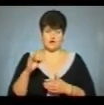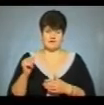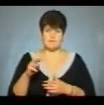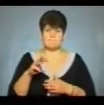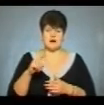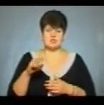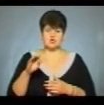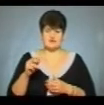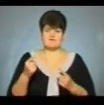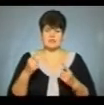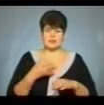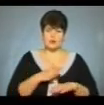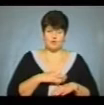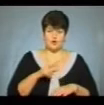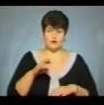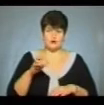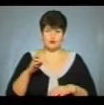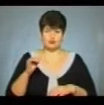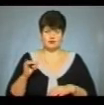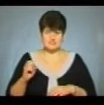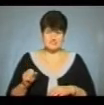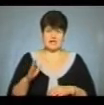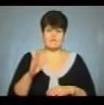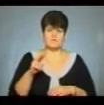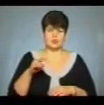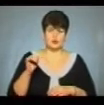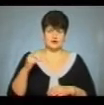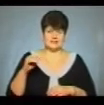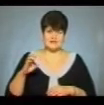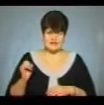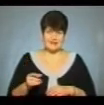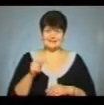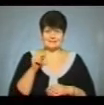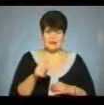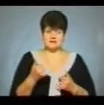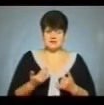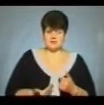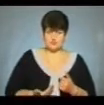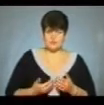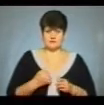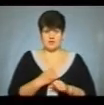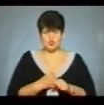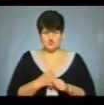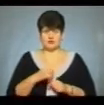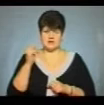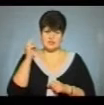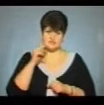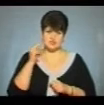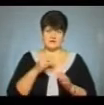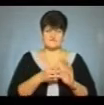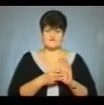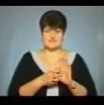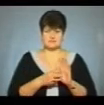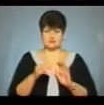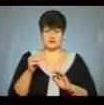Мазовецьке, Великопольське, Любузьке, Лоцьке, повідомила Світлана Криса. За її словами, там зараз проживають, працюють і навчаються